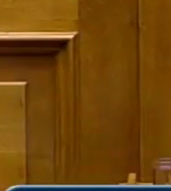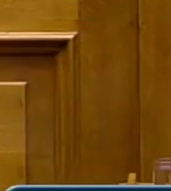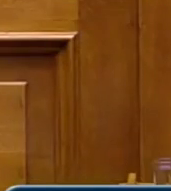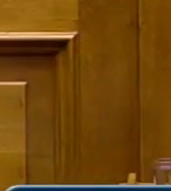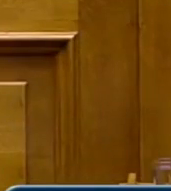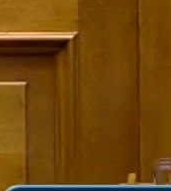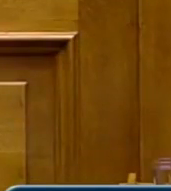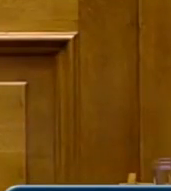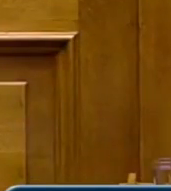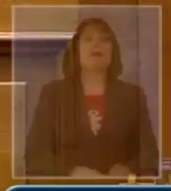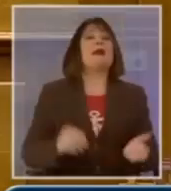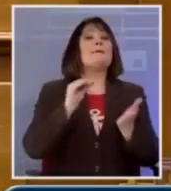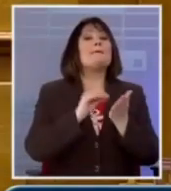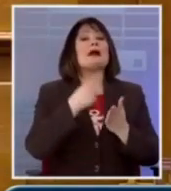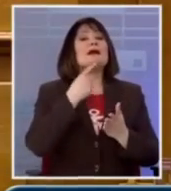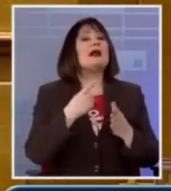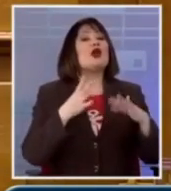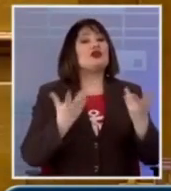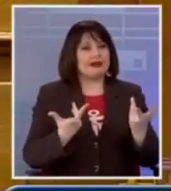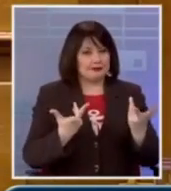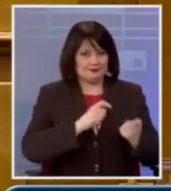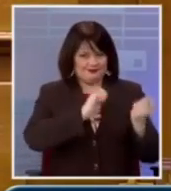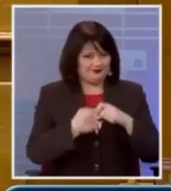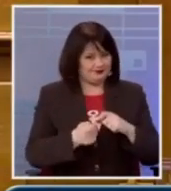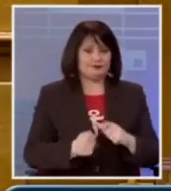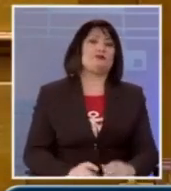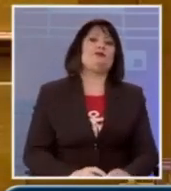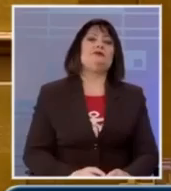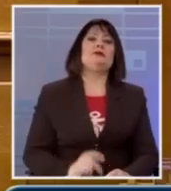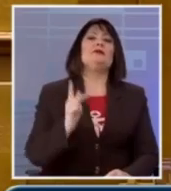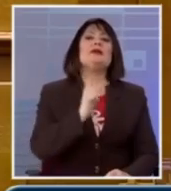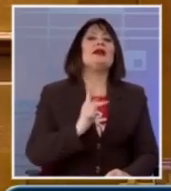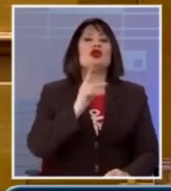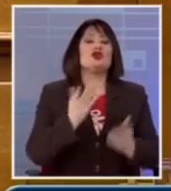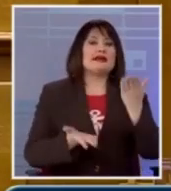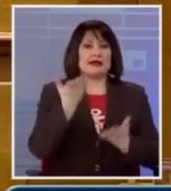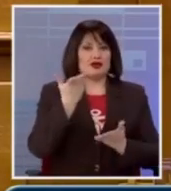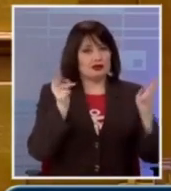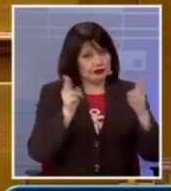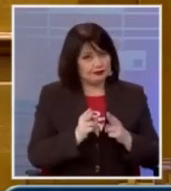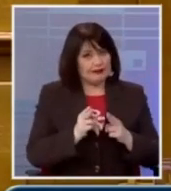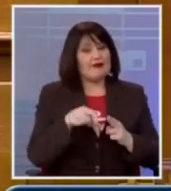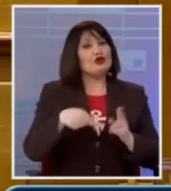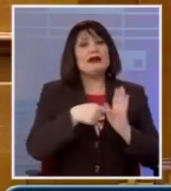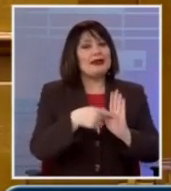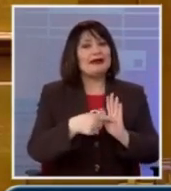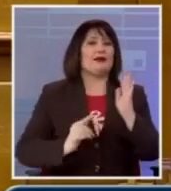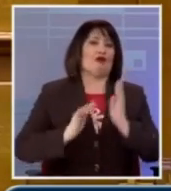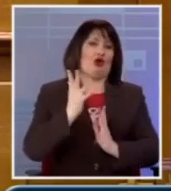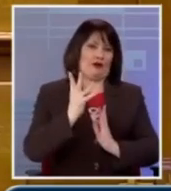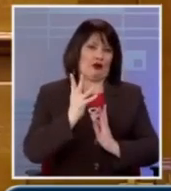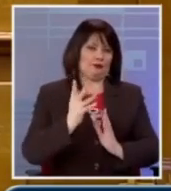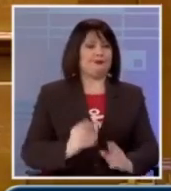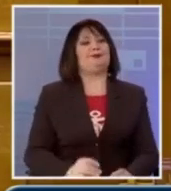Ανακεφαλαιώνω τις αρχές της μεταστροφής. Η μείωση των κοινωνικών ανισοτήτων είναι παράγων προόδου.